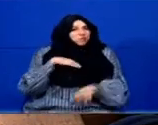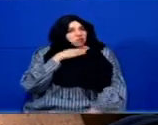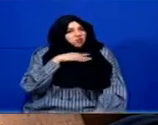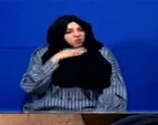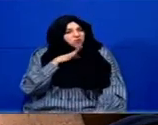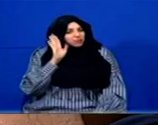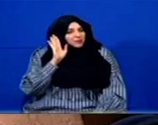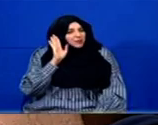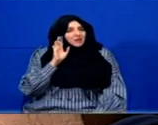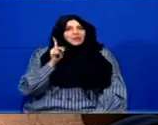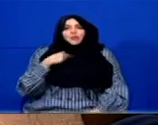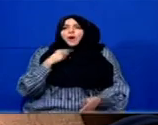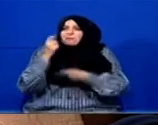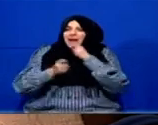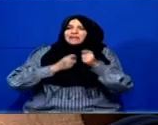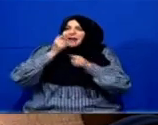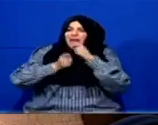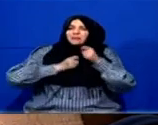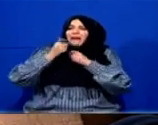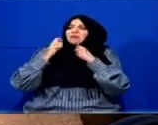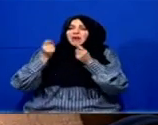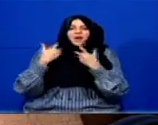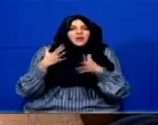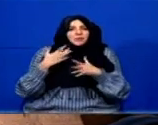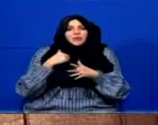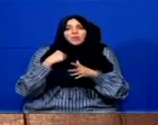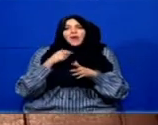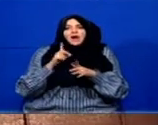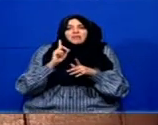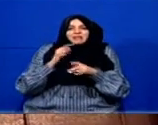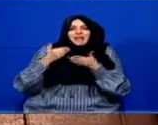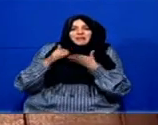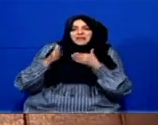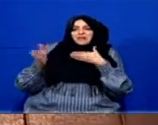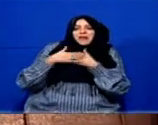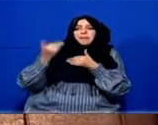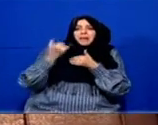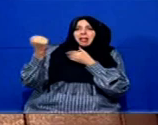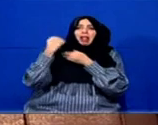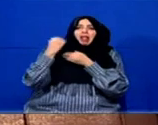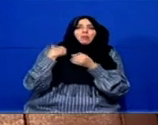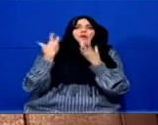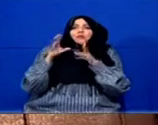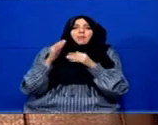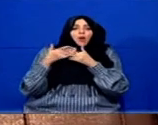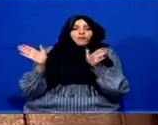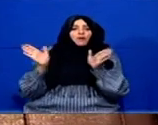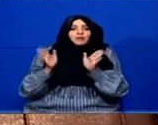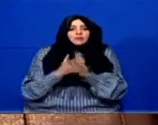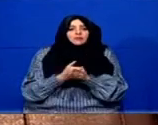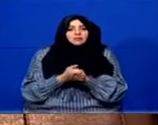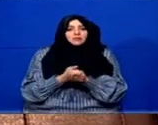سبحانه افتح لها الباب ودعيت عليها يعني الدعاء